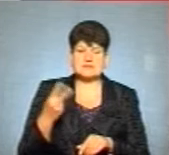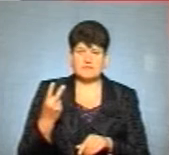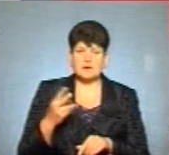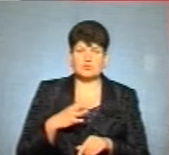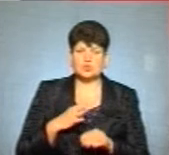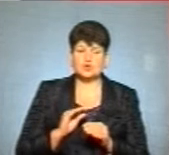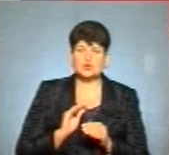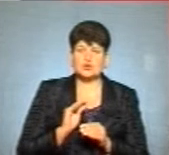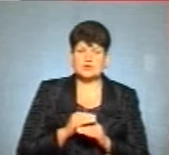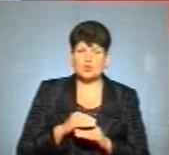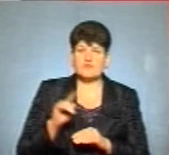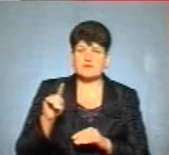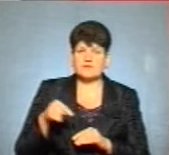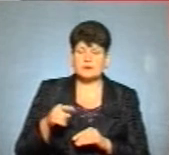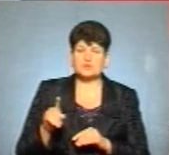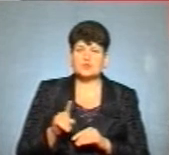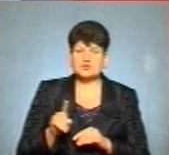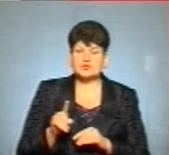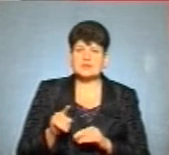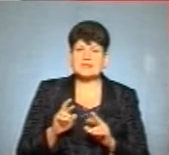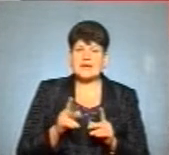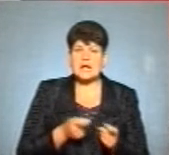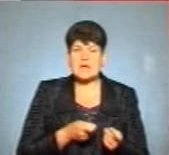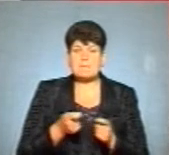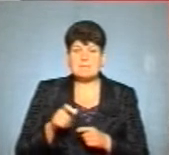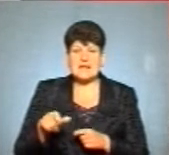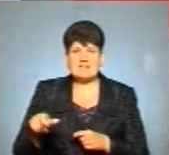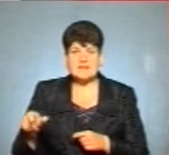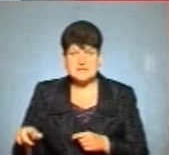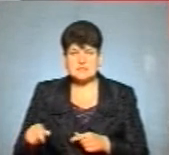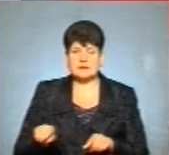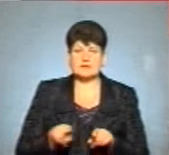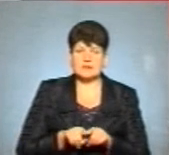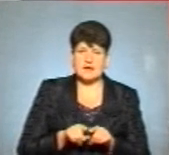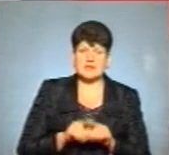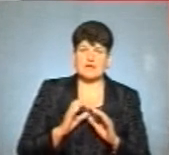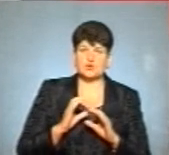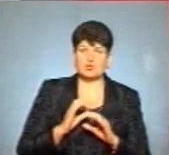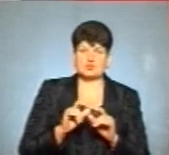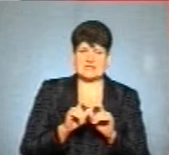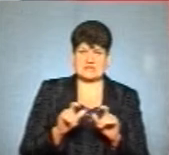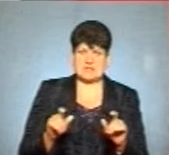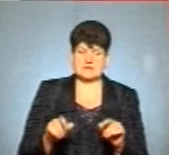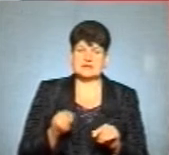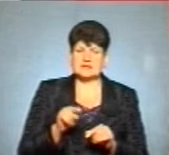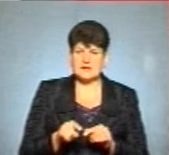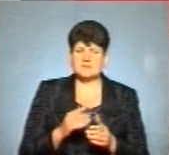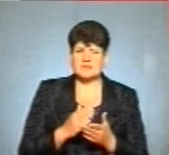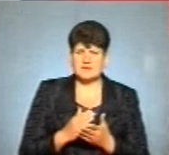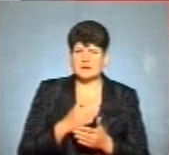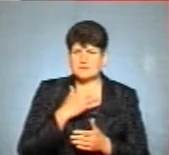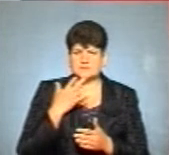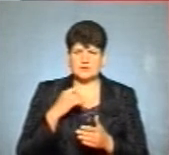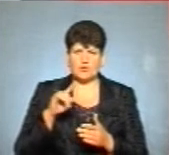були додаткові вимоги щодо як і перевізників, так і автобусних станцій. Там, зокрема, є ряд